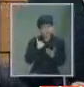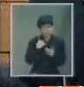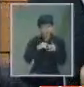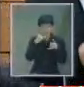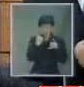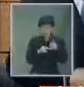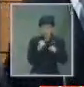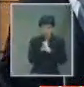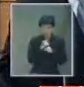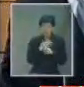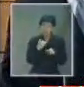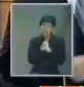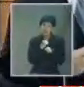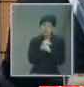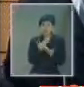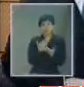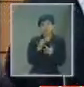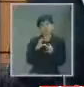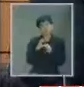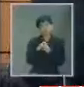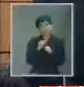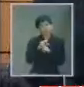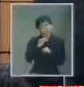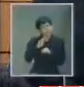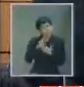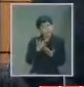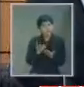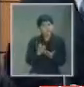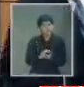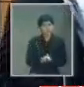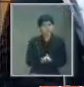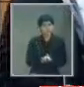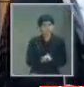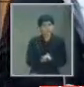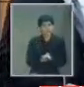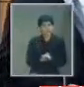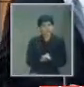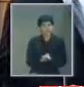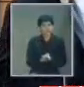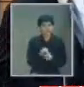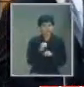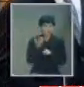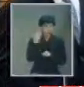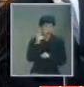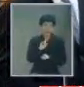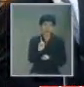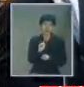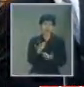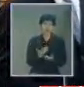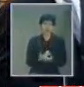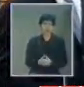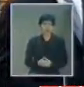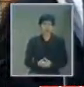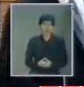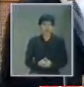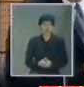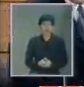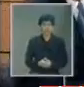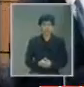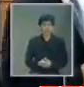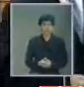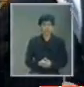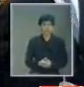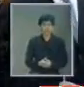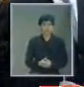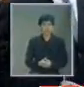พรรคแบบตองหนึ่งแบบ37ไหนกล่าวกล่าวตรงไหนเก่าๆให